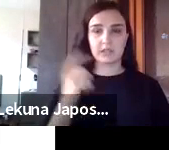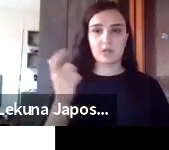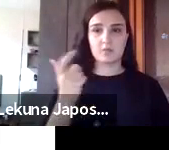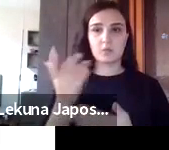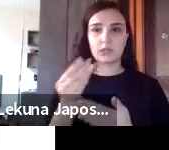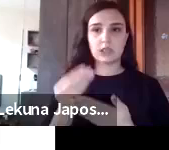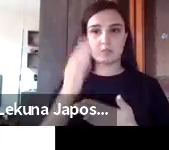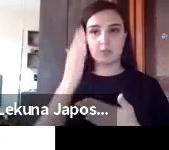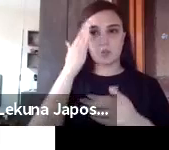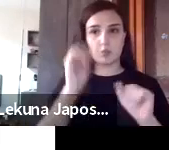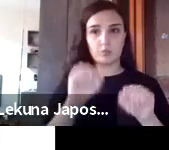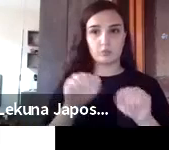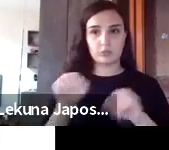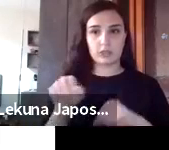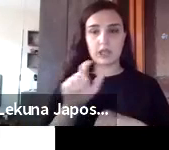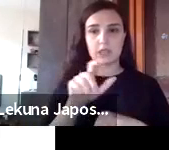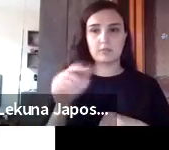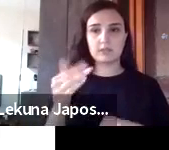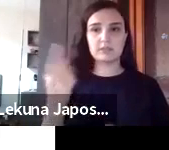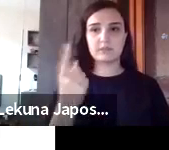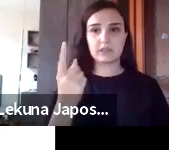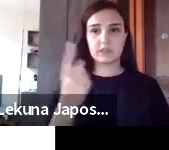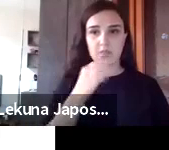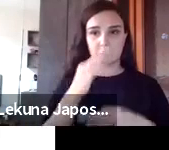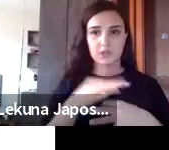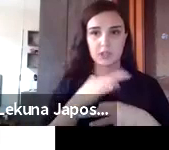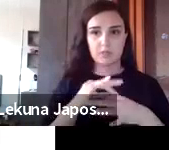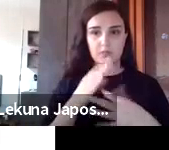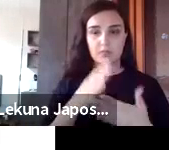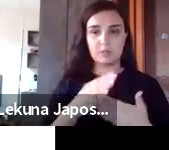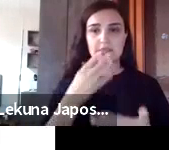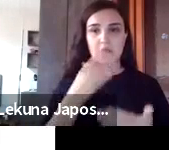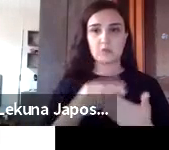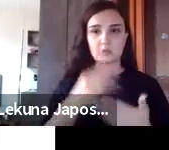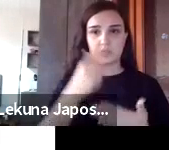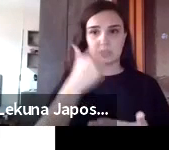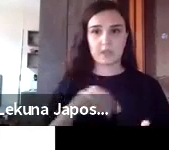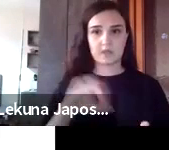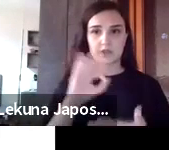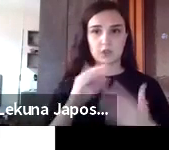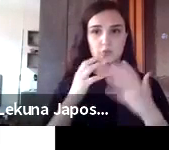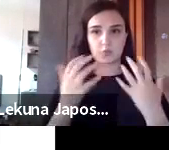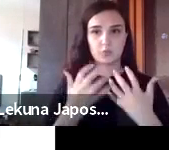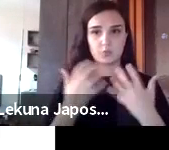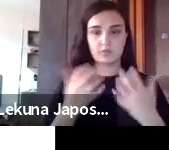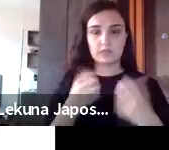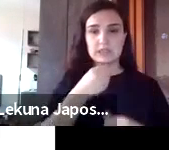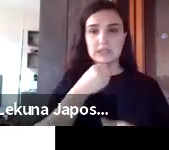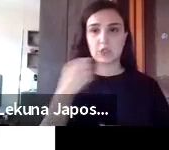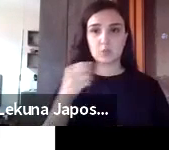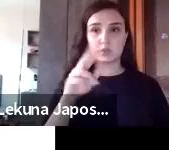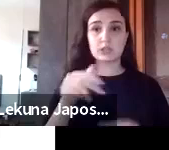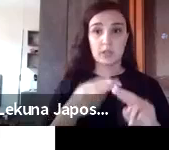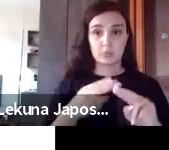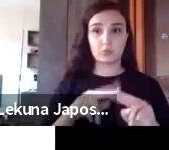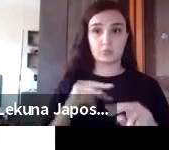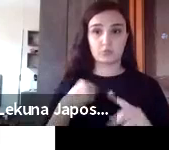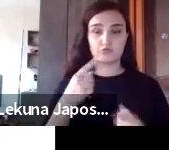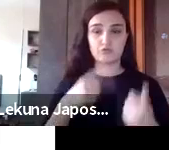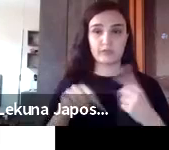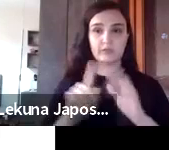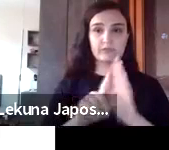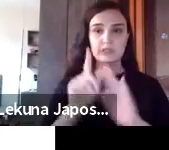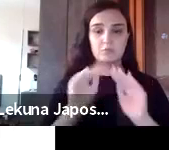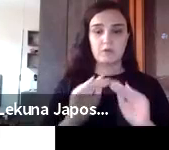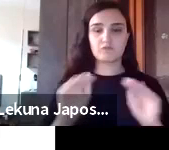ადამიანის ერთ-ერთი პირველი პასუხისმგებლობა არის საკუთარ თავზე ზრუნვა, დასრულის და ამიტომ ჩვენ ვიწყებთ